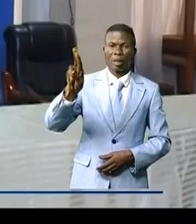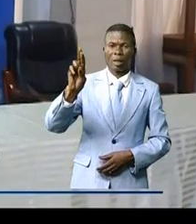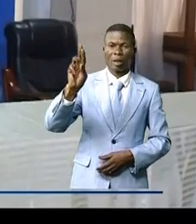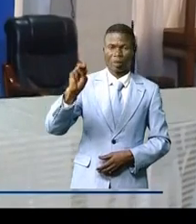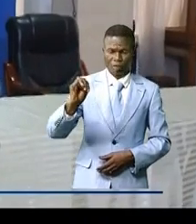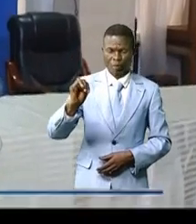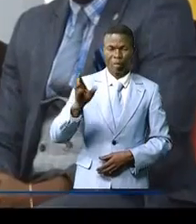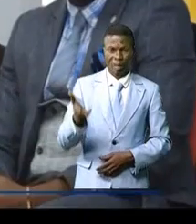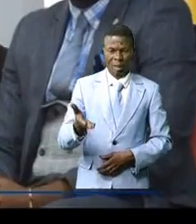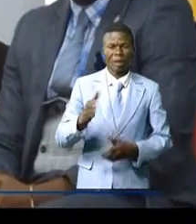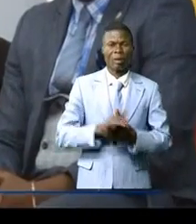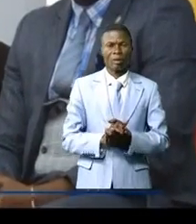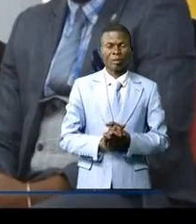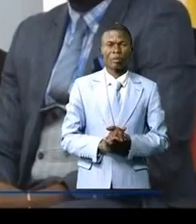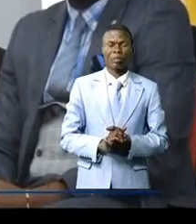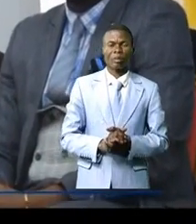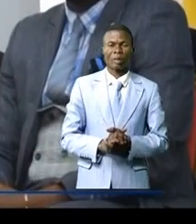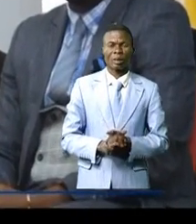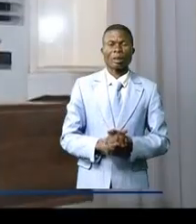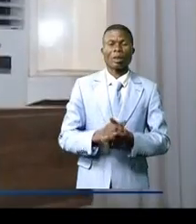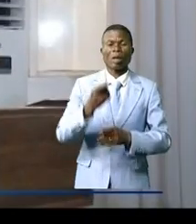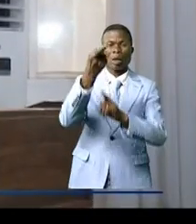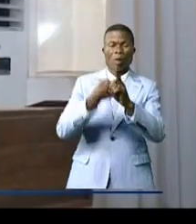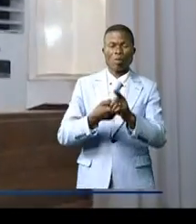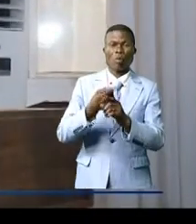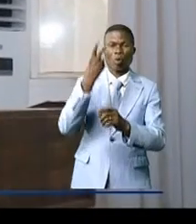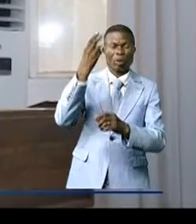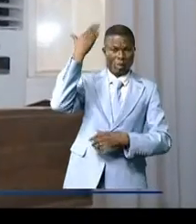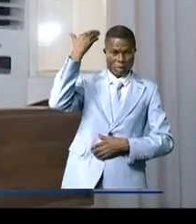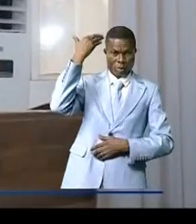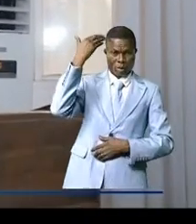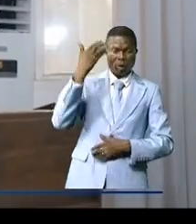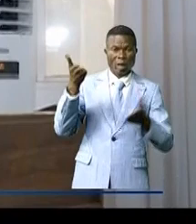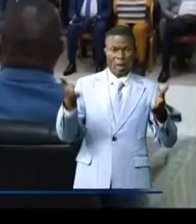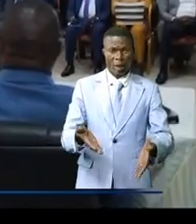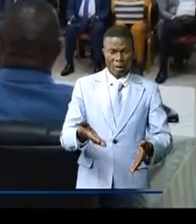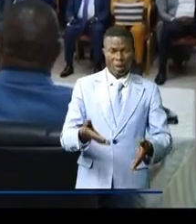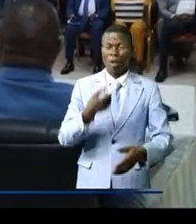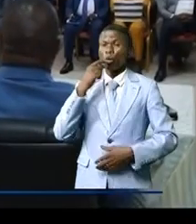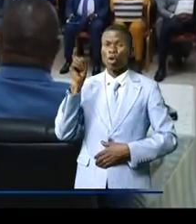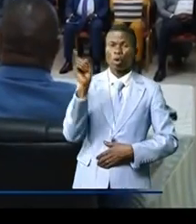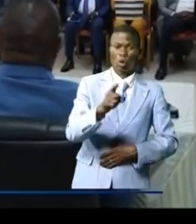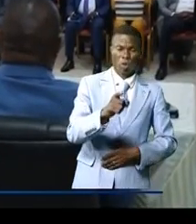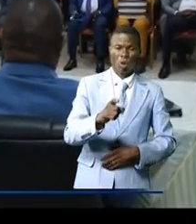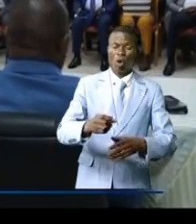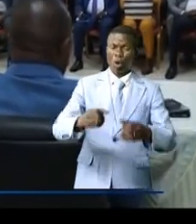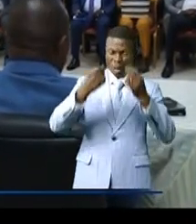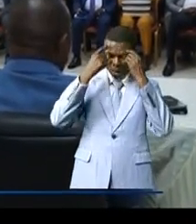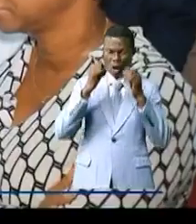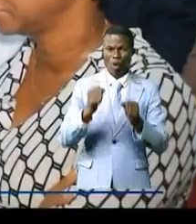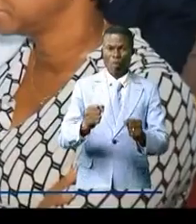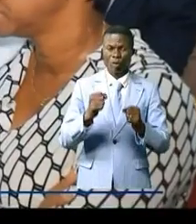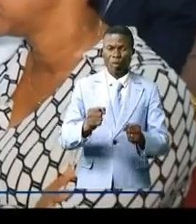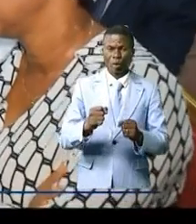fret multimodal OGFREM. Des mois passés en faisant du surplace, impose plus de rigueur à l'interne et